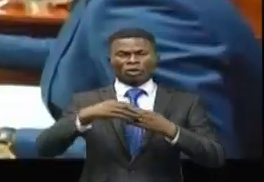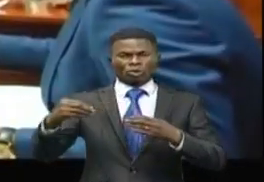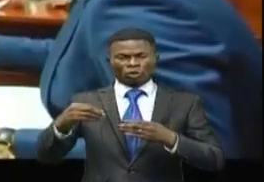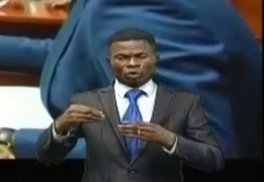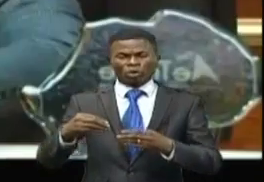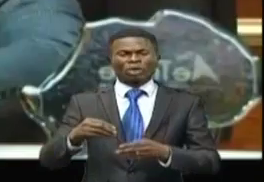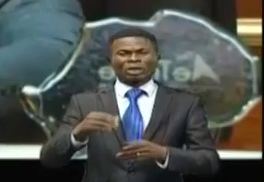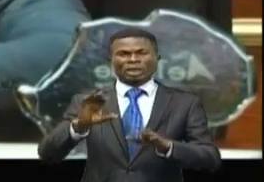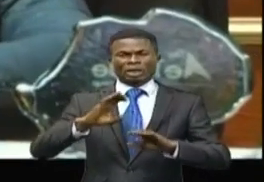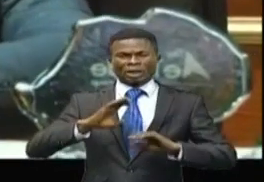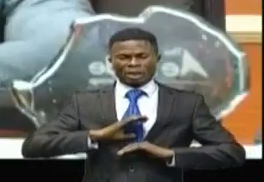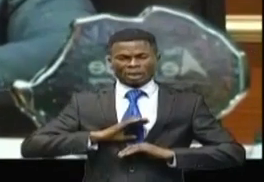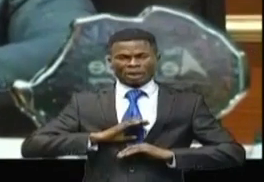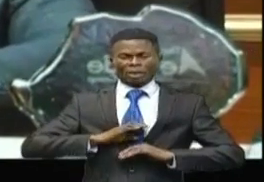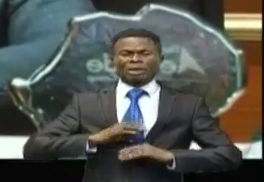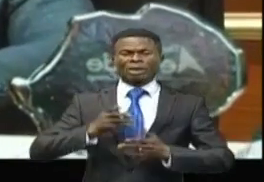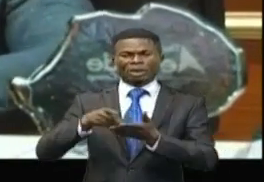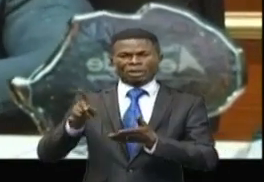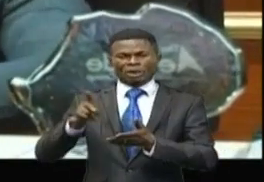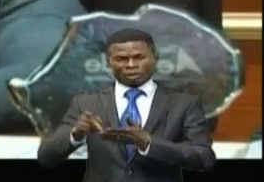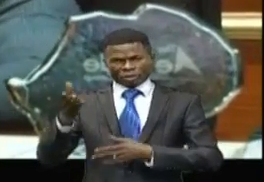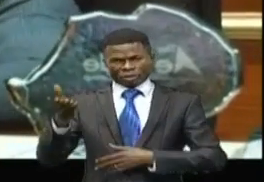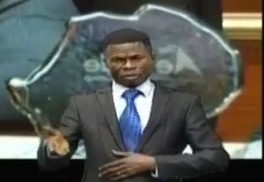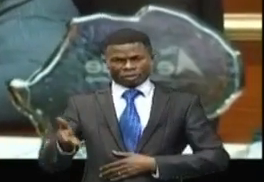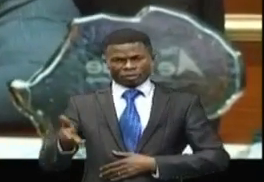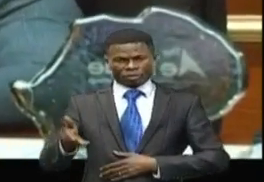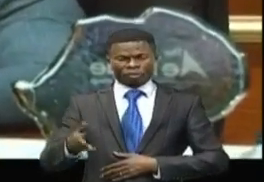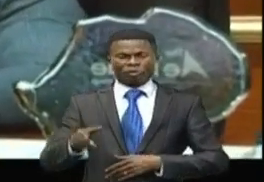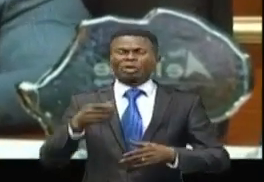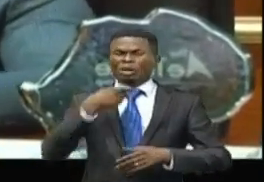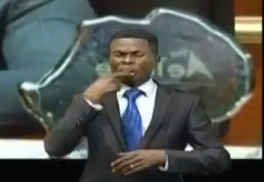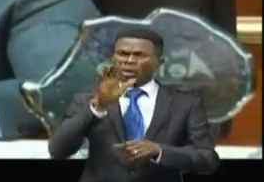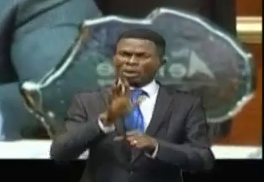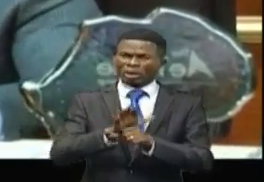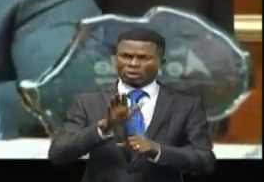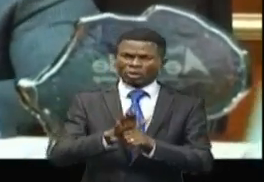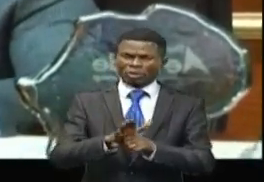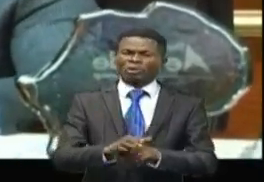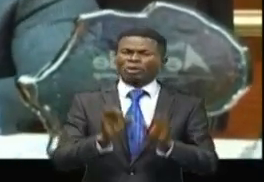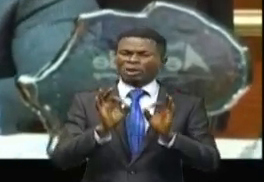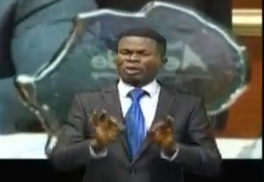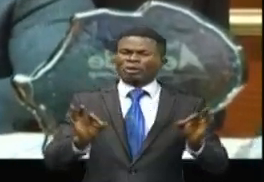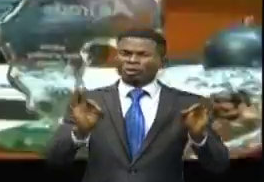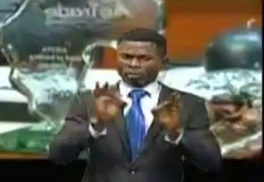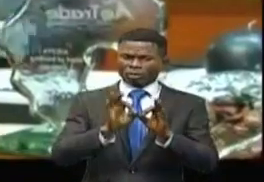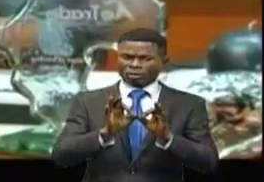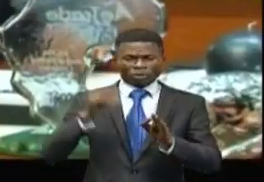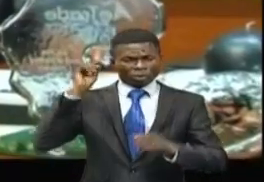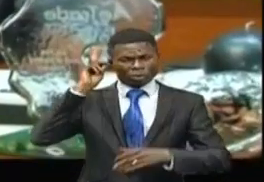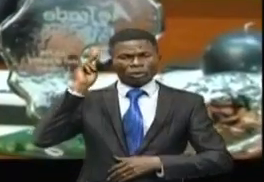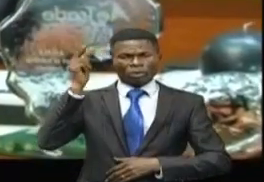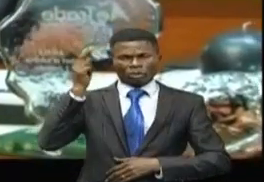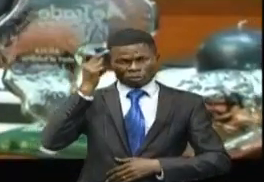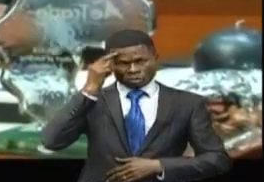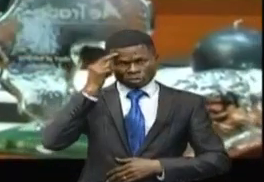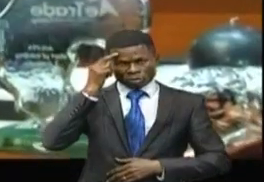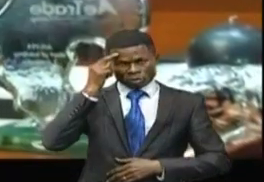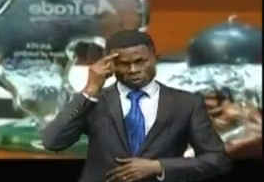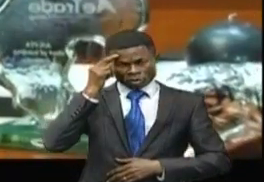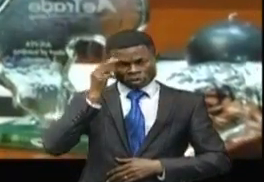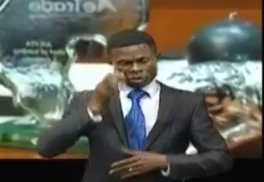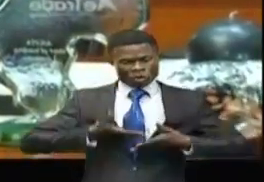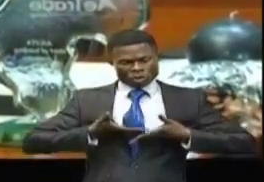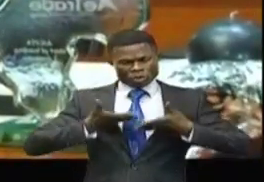financement de la balance de paiement il a insisté sur la nécessité pour le gouvernement de concentrer